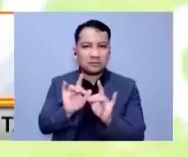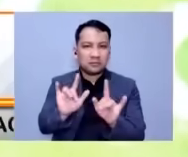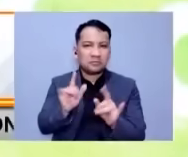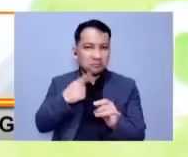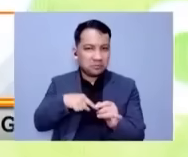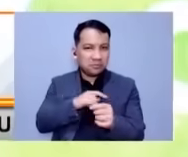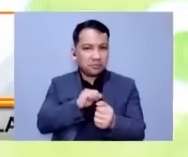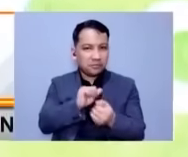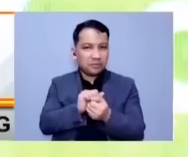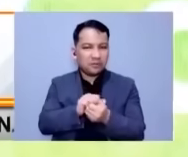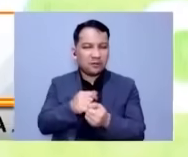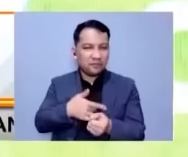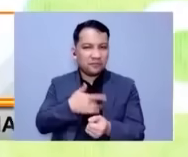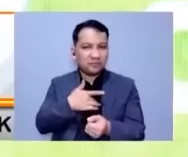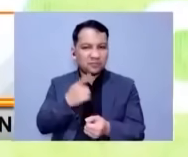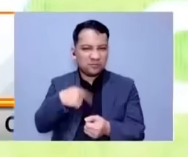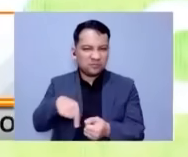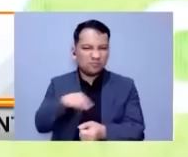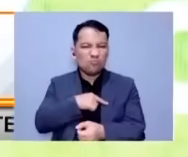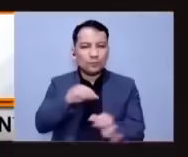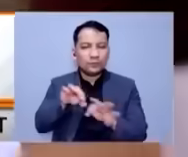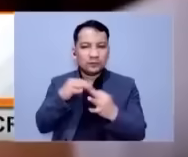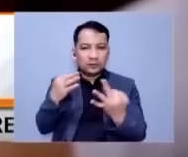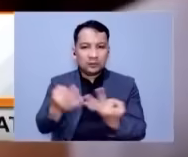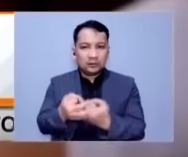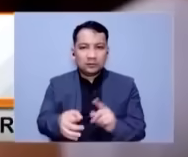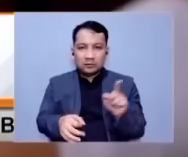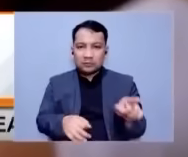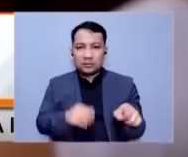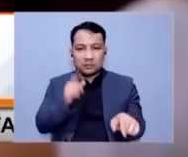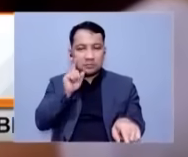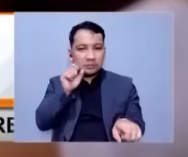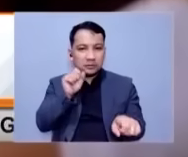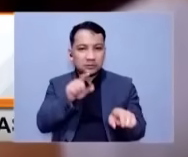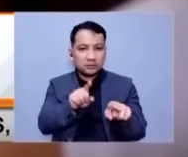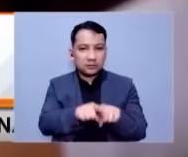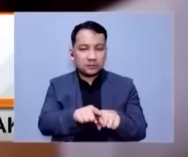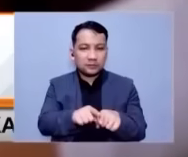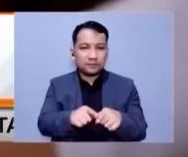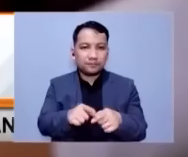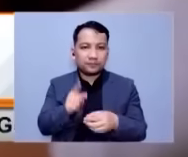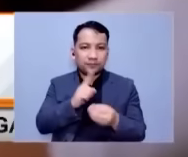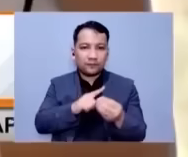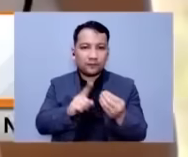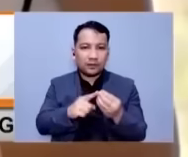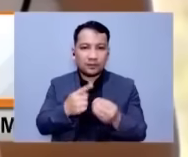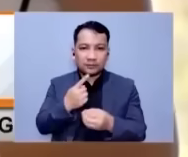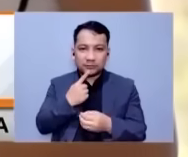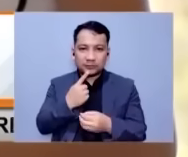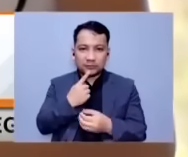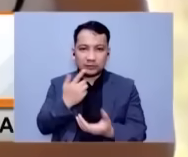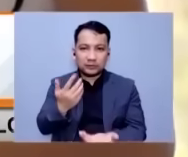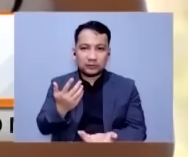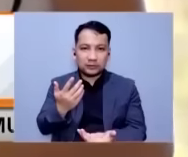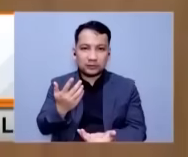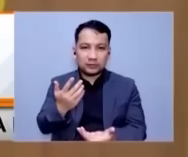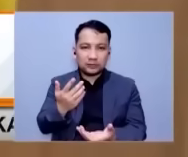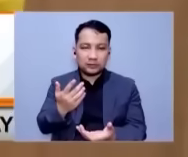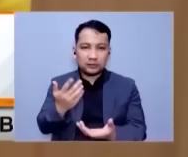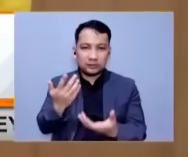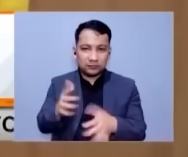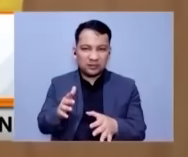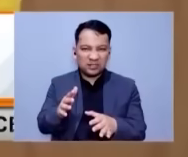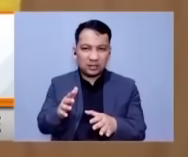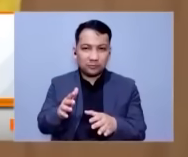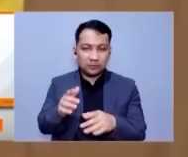parang pamilya. And sabi ko nga sa kanya, parang ko siyang naging kapatid. Ang isang araw sa kanilang mamimiss, ang kanilang after-taping bonding na